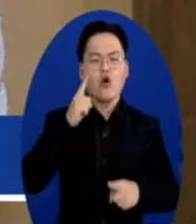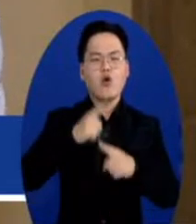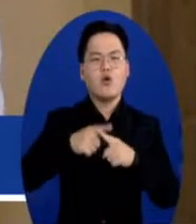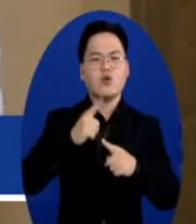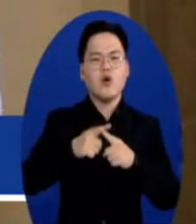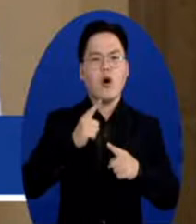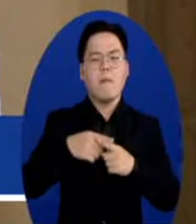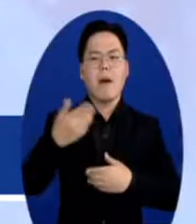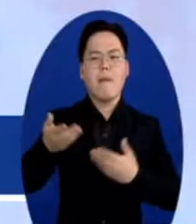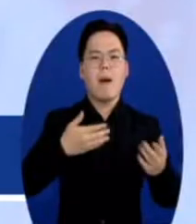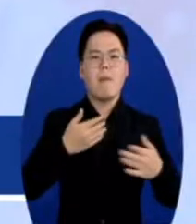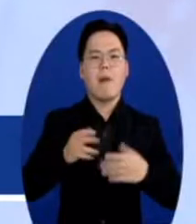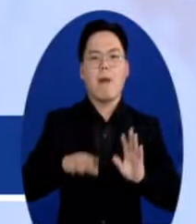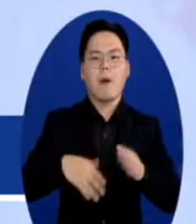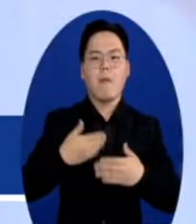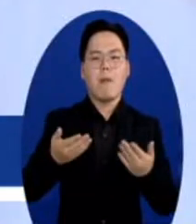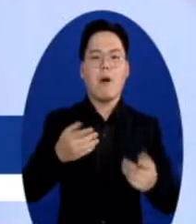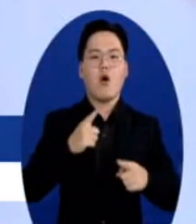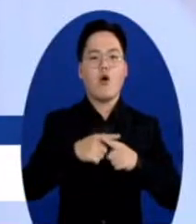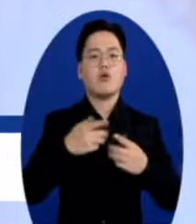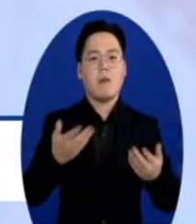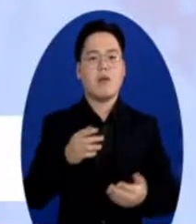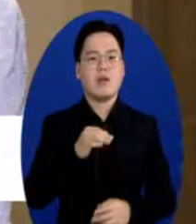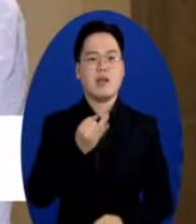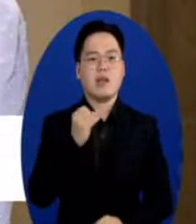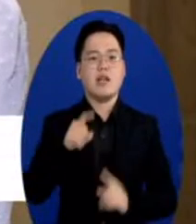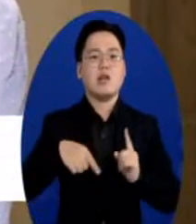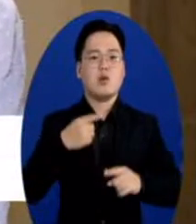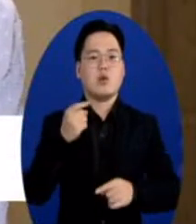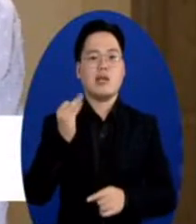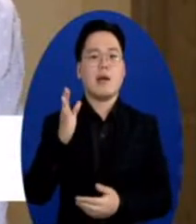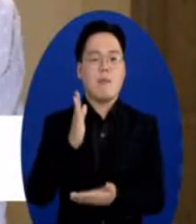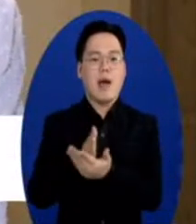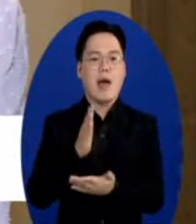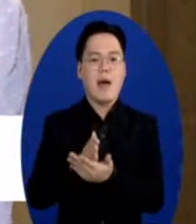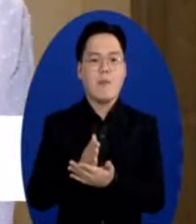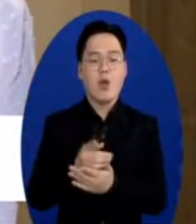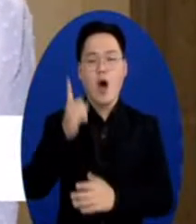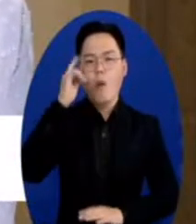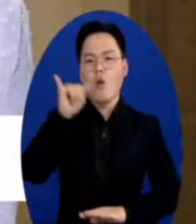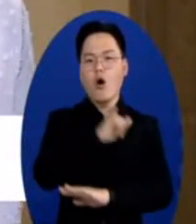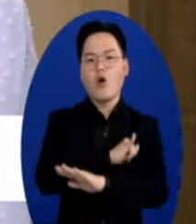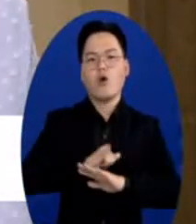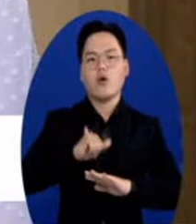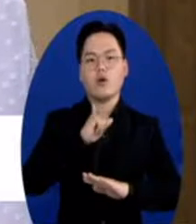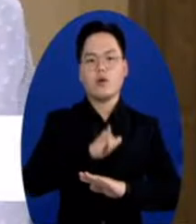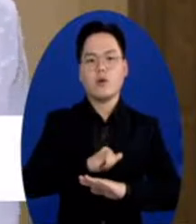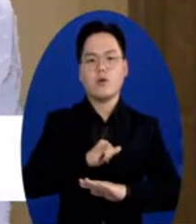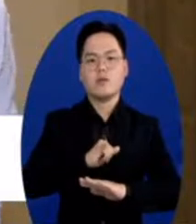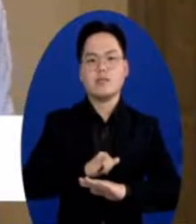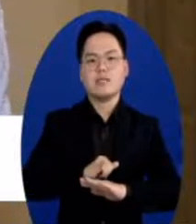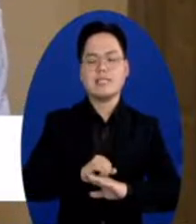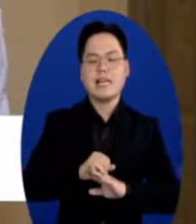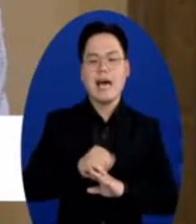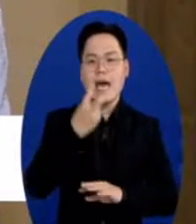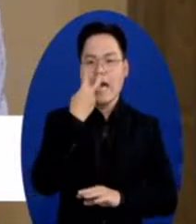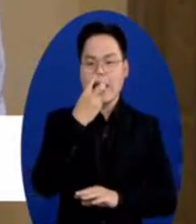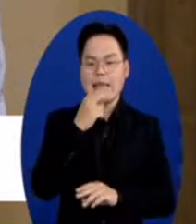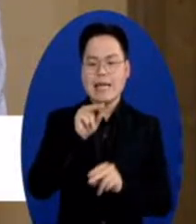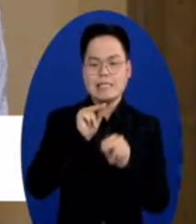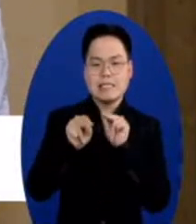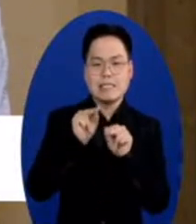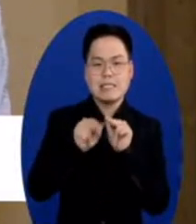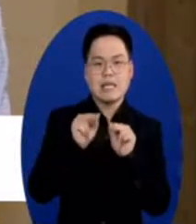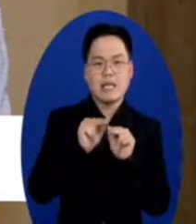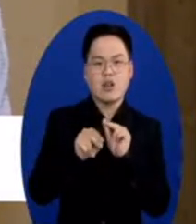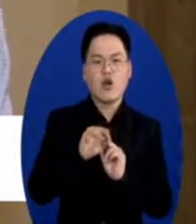хөдөө орон нутгад илүү тархсан байж байгаа. Тэгэхээр энэ бүгдийг ингээд хараад үзэхээр Монгол улсад бол хяналт шалгалтын үйл ажиллагаа